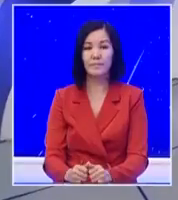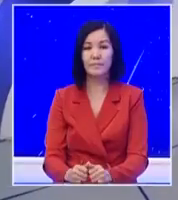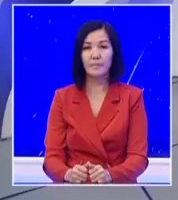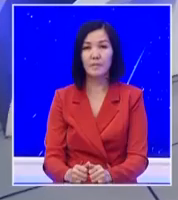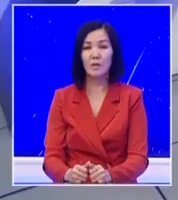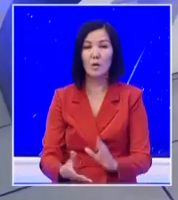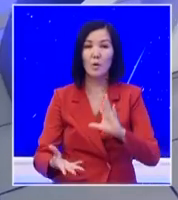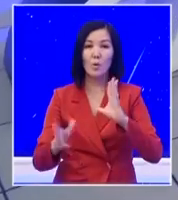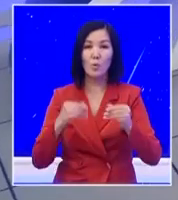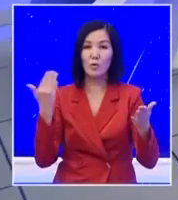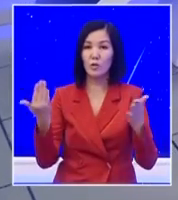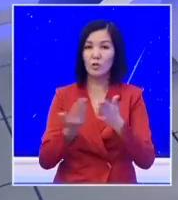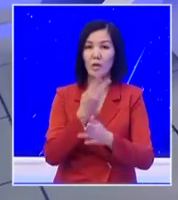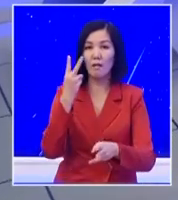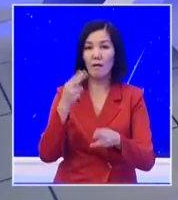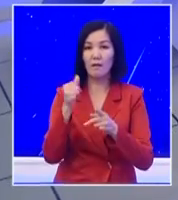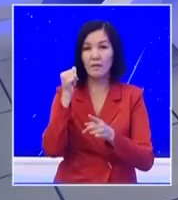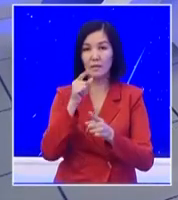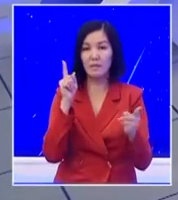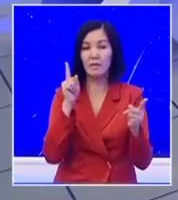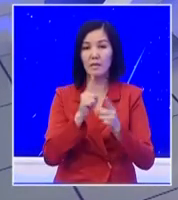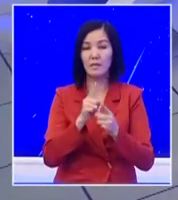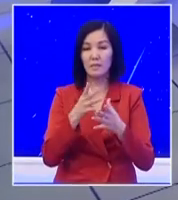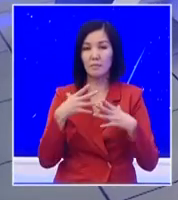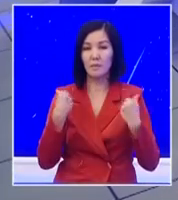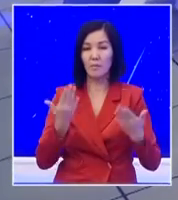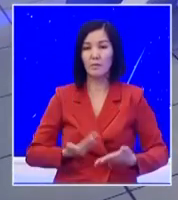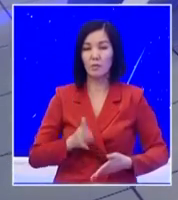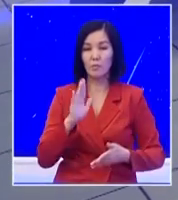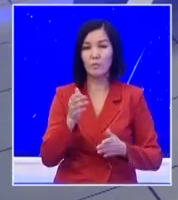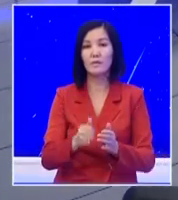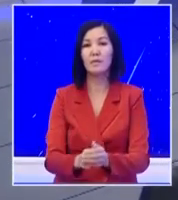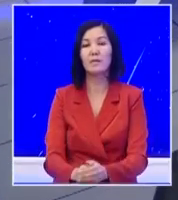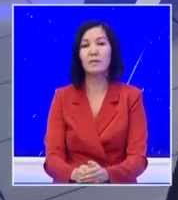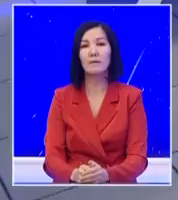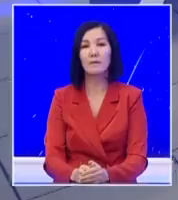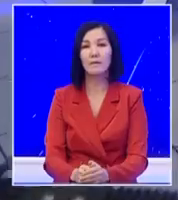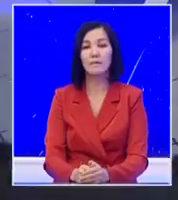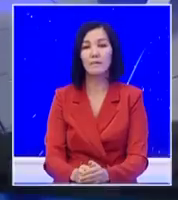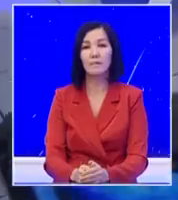Құрметті көрермен, бүгінгі айтар ақпарат осы. Біз өздеріңізбен келер күні қауышамыз. Аман сау болыңыздар.